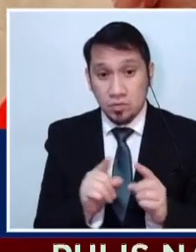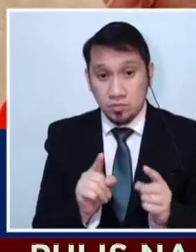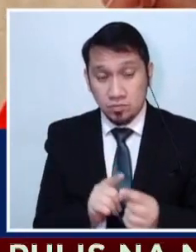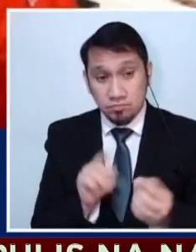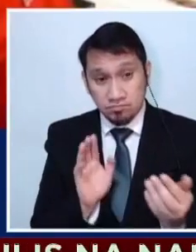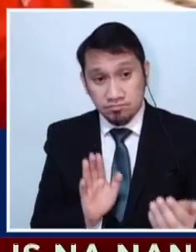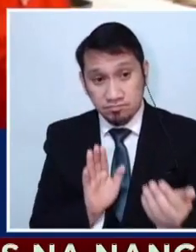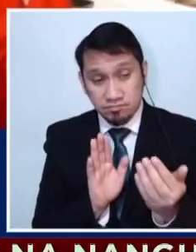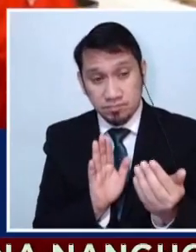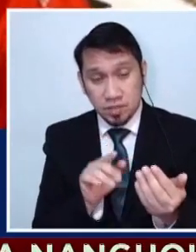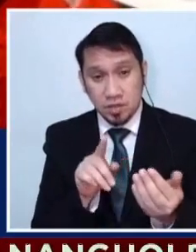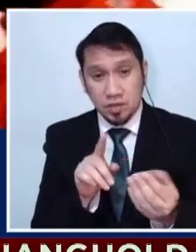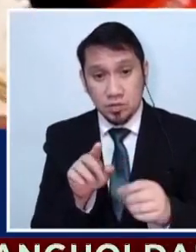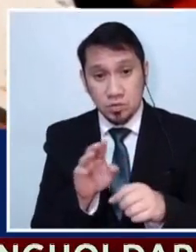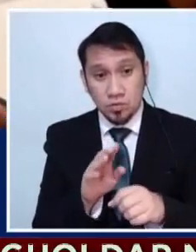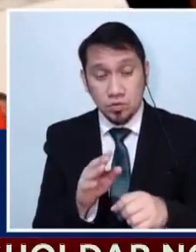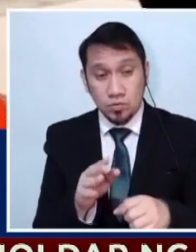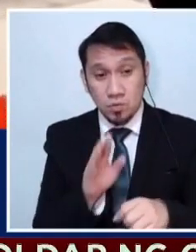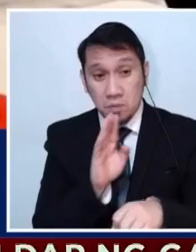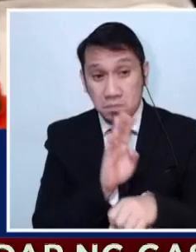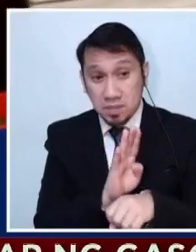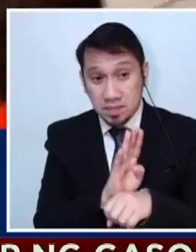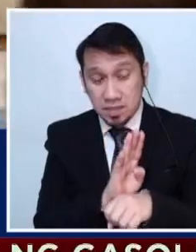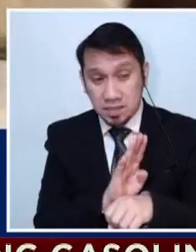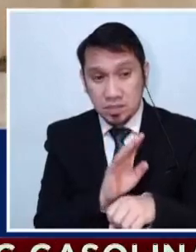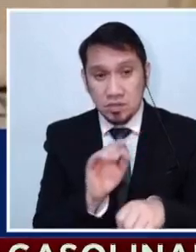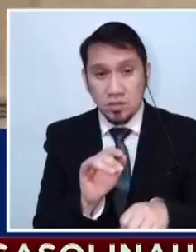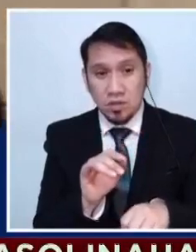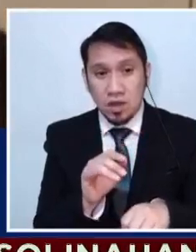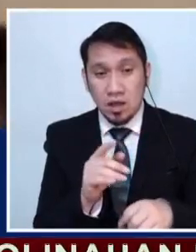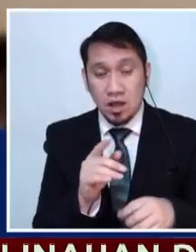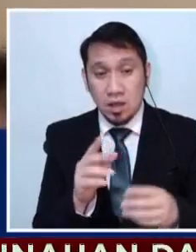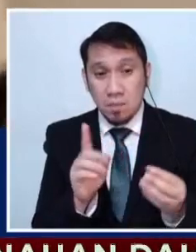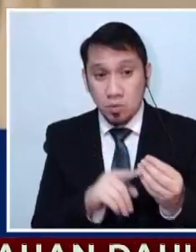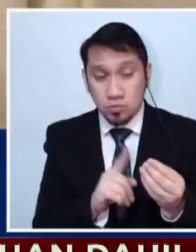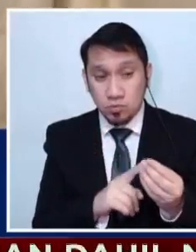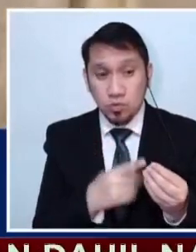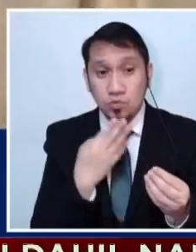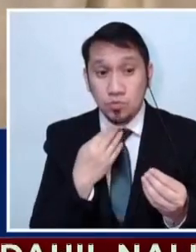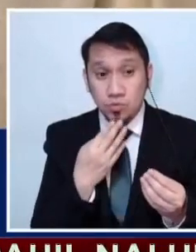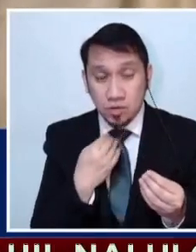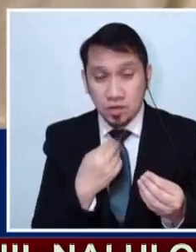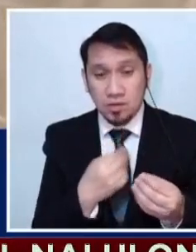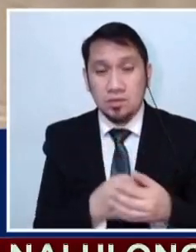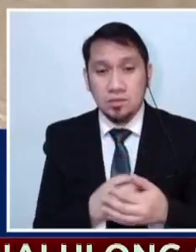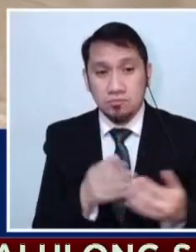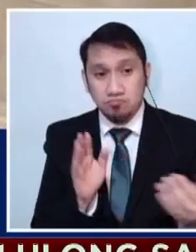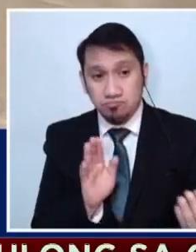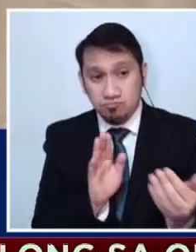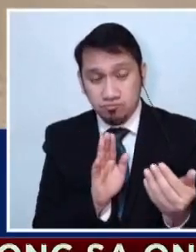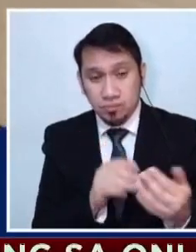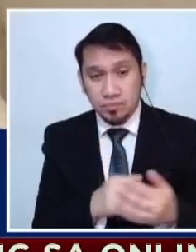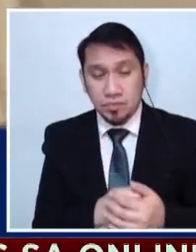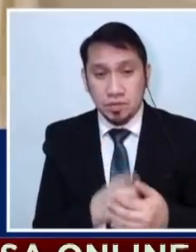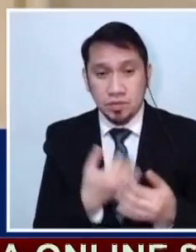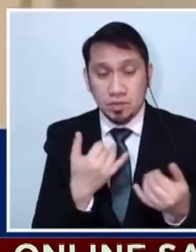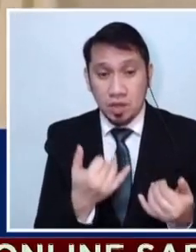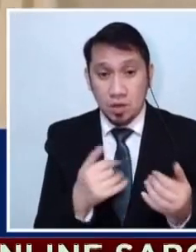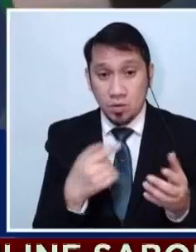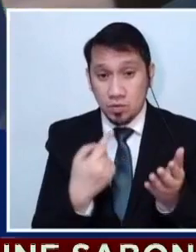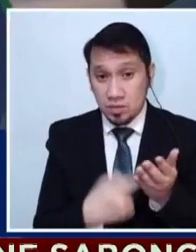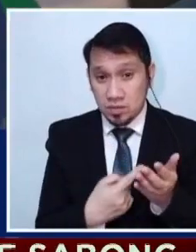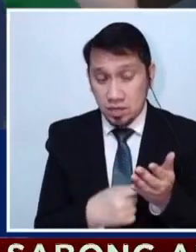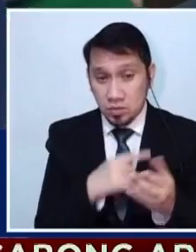kasama sa industriya ng asukal ng probinsya. Ang discussion na doon kanina was centered on the problems